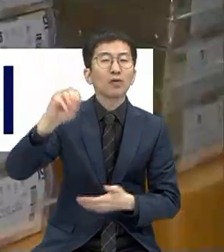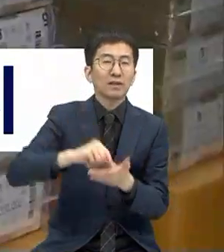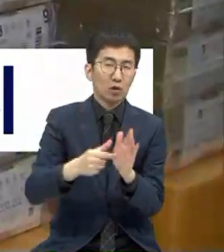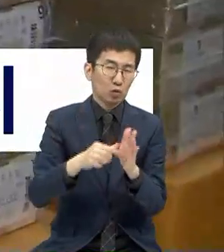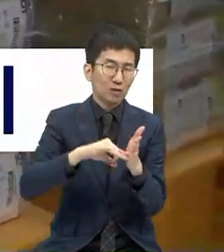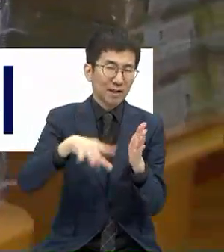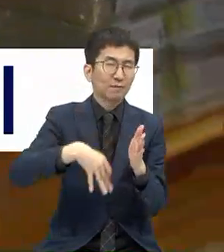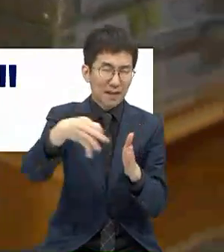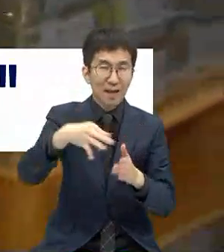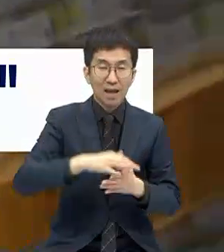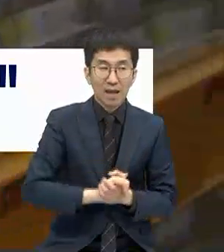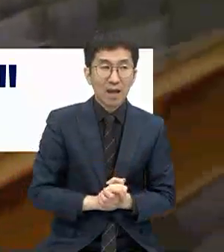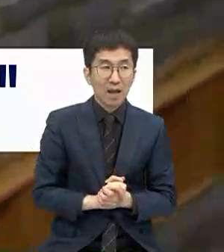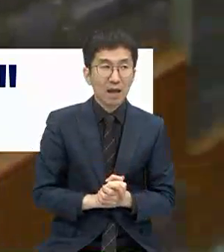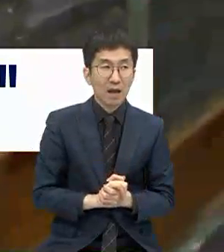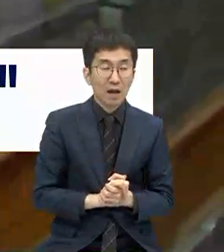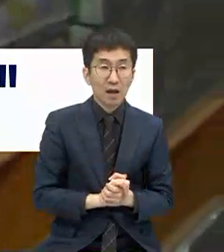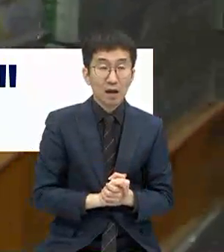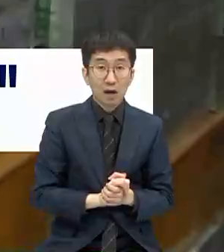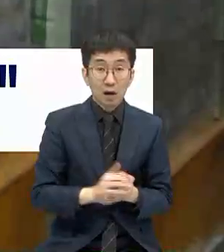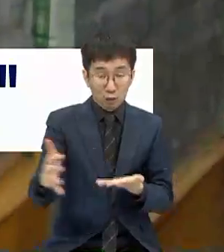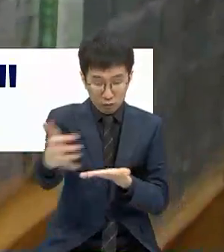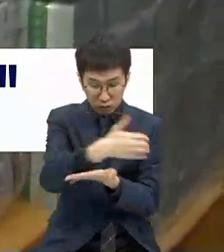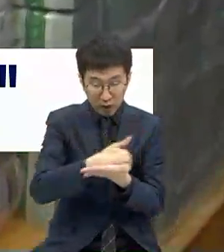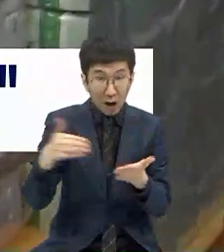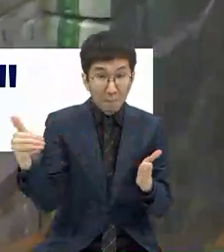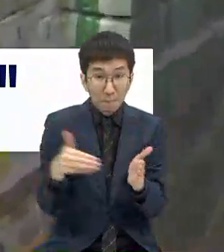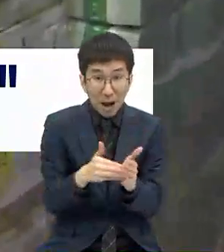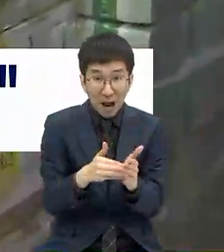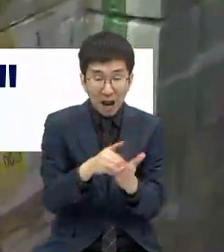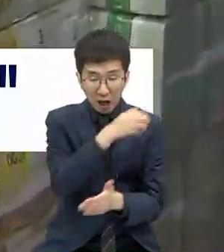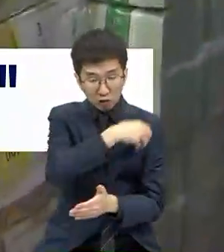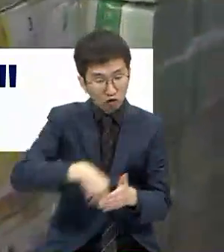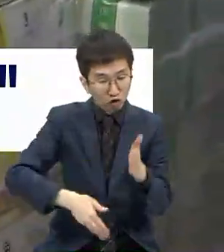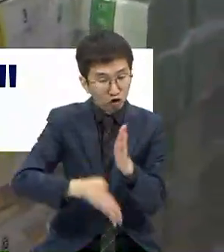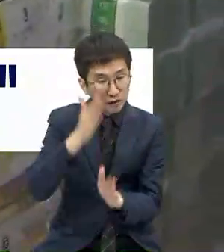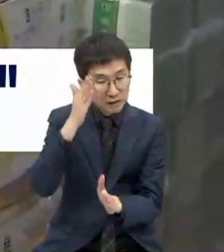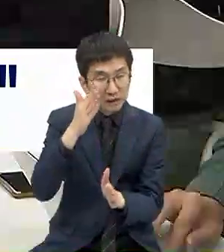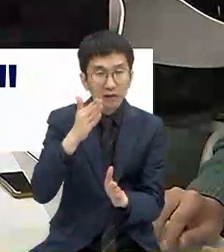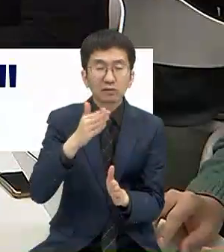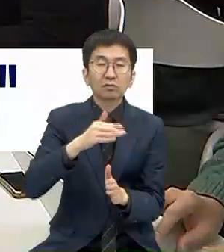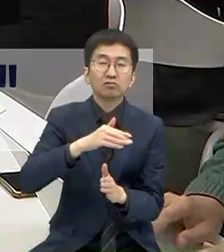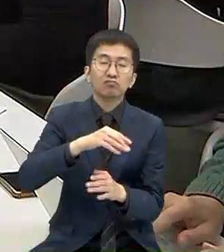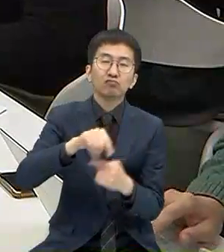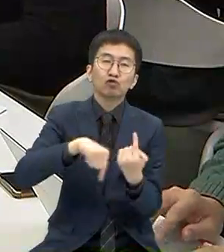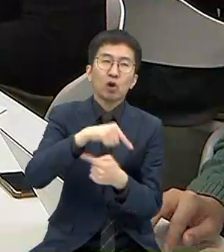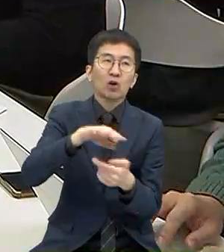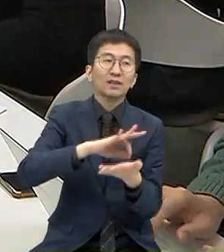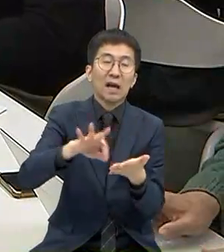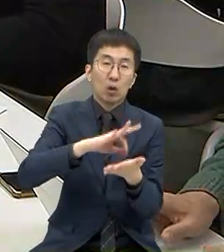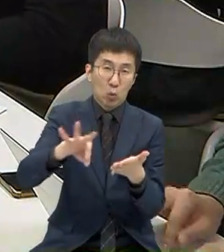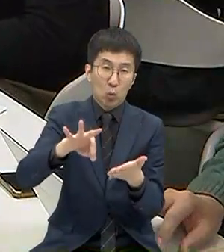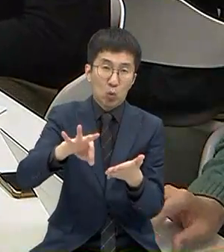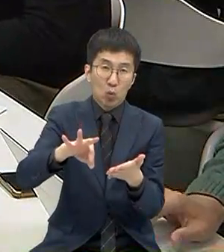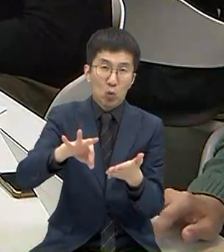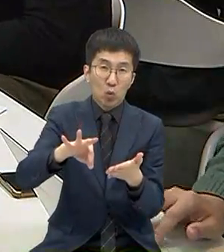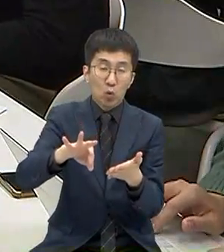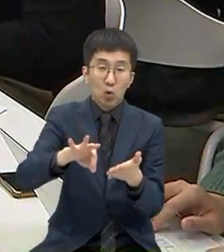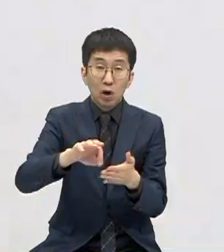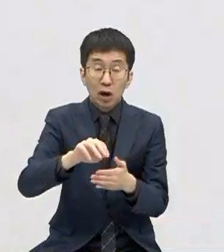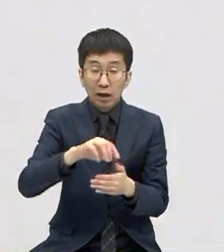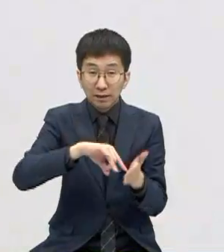거둬들인 세금은 지역균형 발전을 위해 지방정부 재원으로 쓰입니다. 세금이 250만 원이